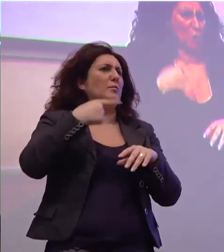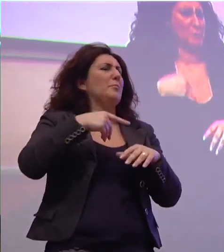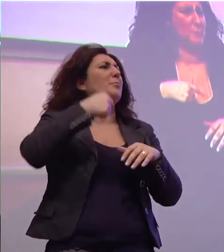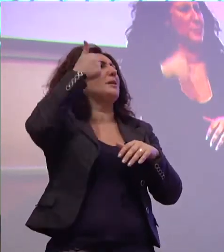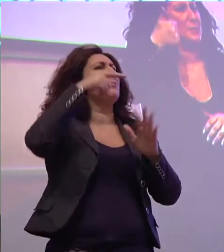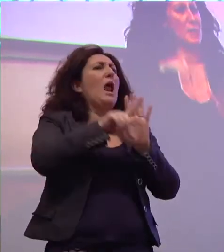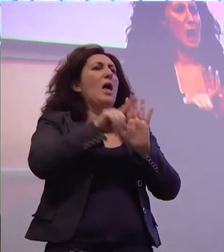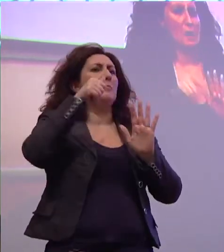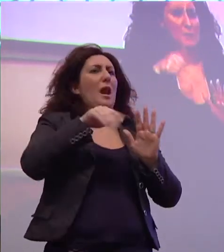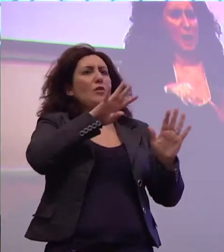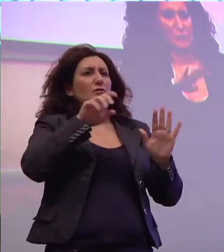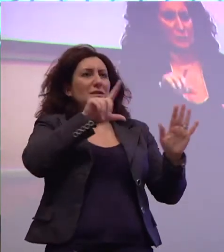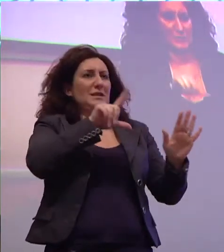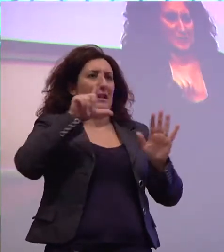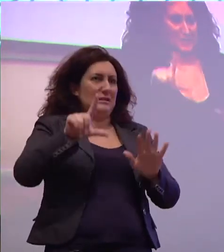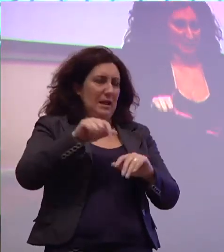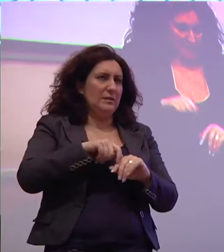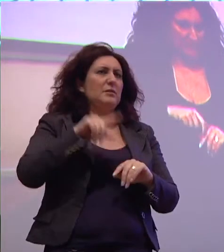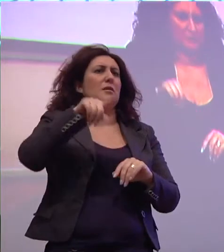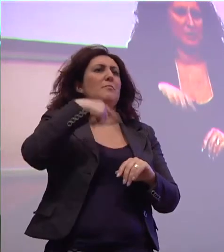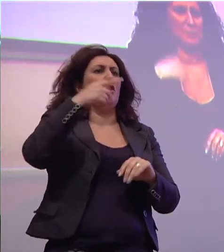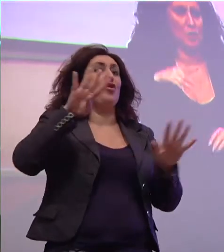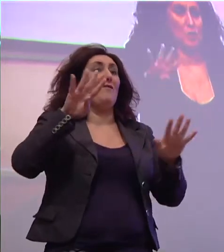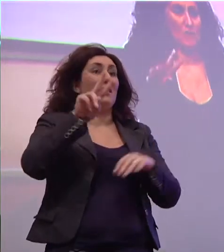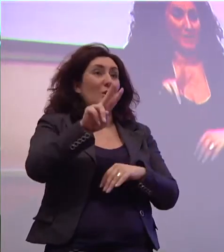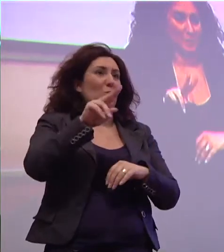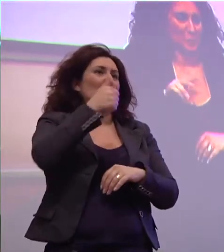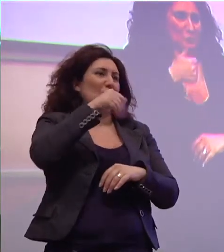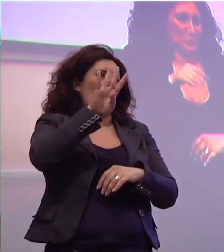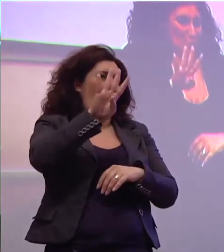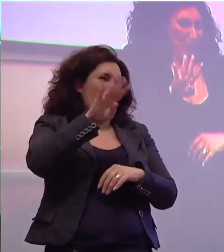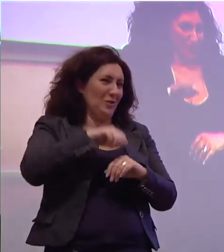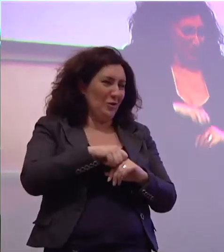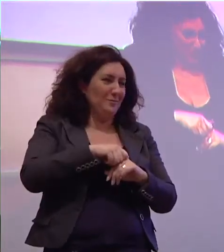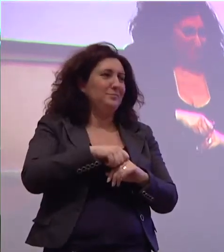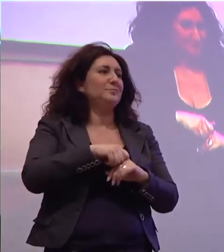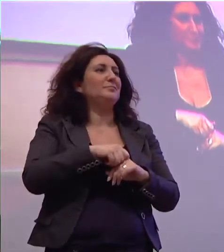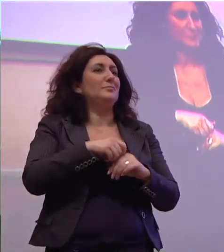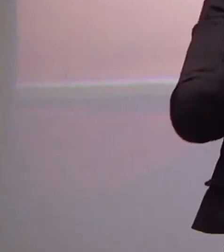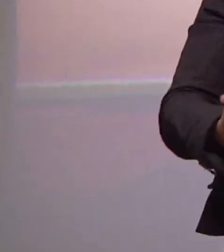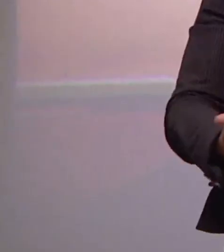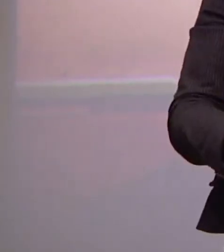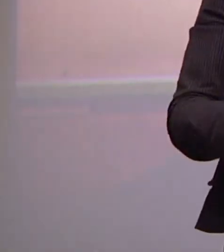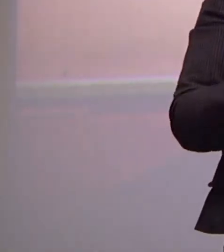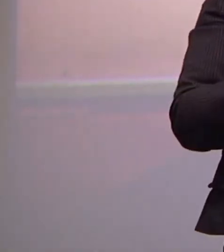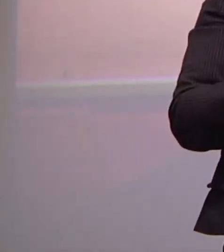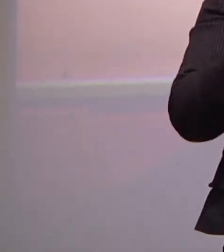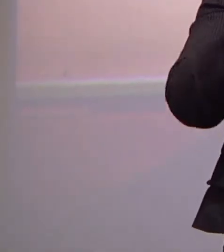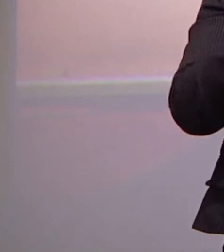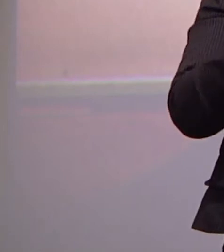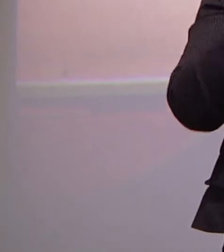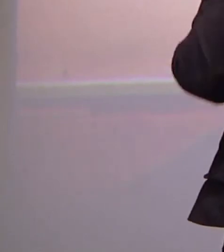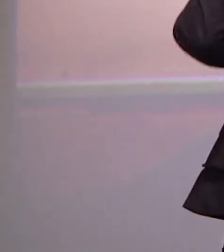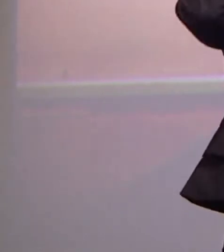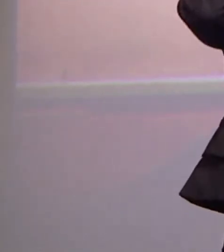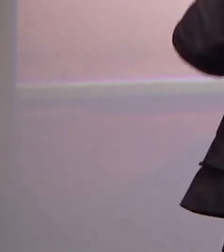sembra, poi è venuta la legge 104 nel 1992 e oggi possiamo dire di essere veramente una punta di diamante